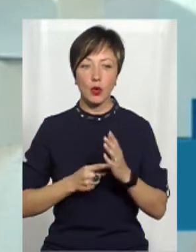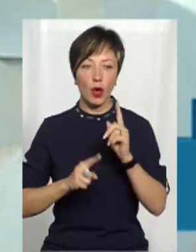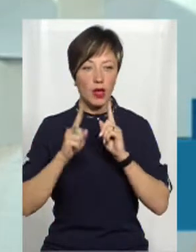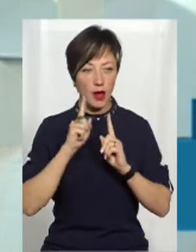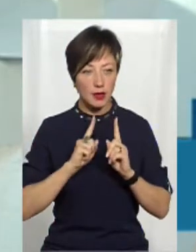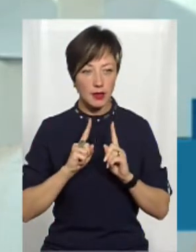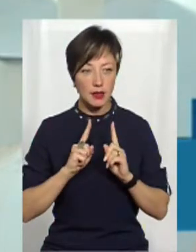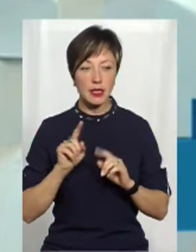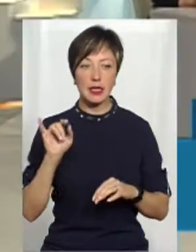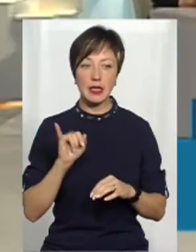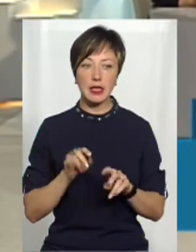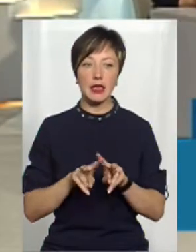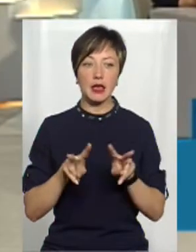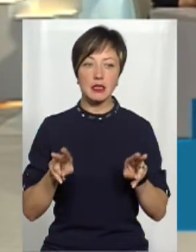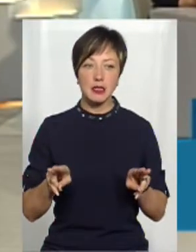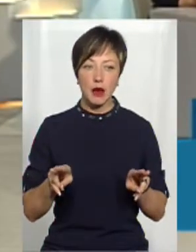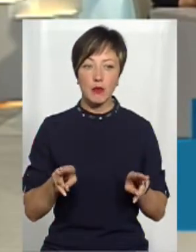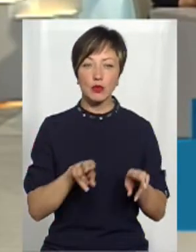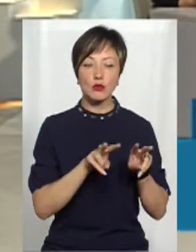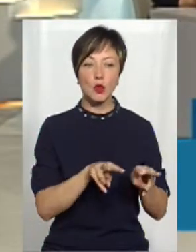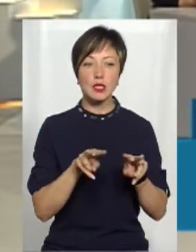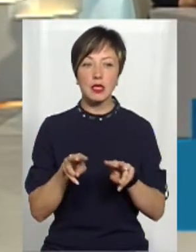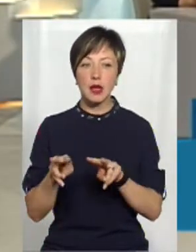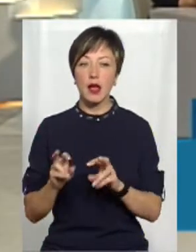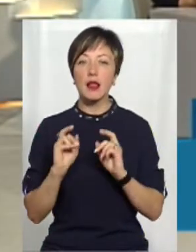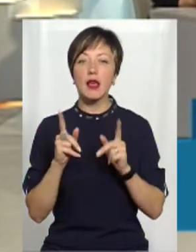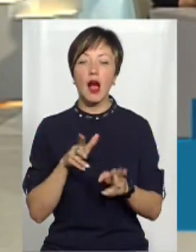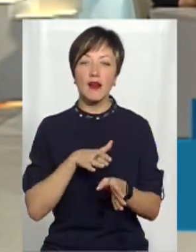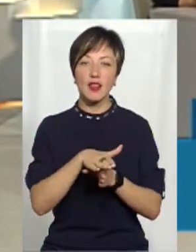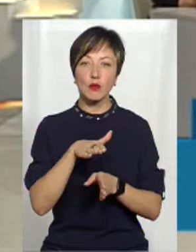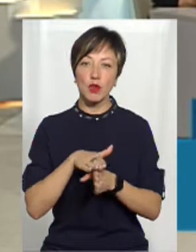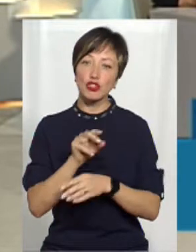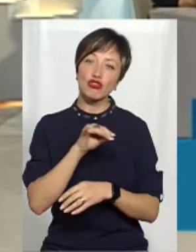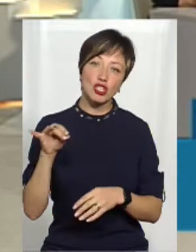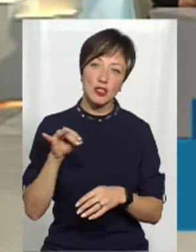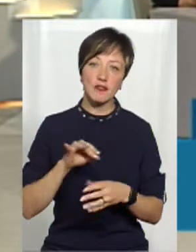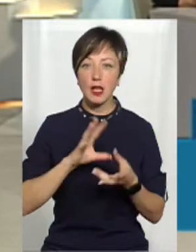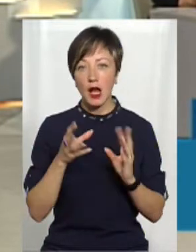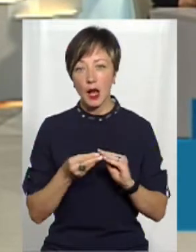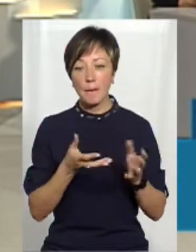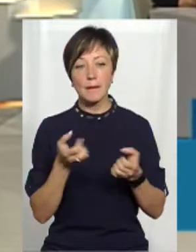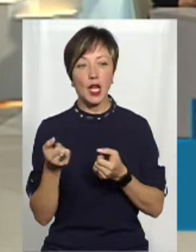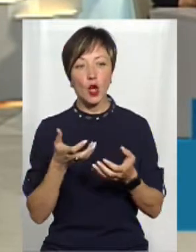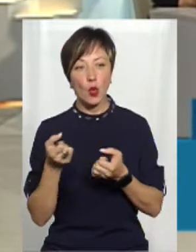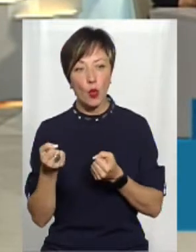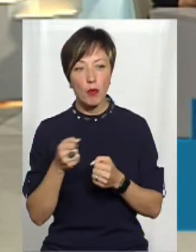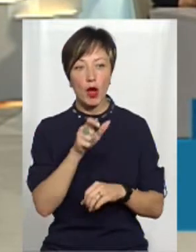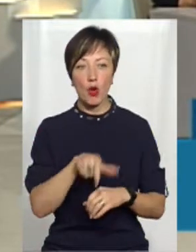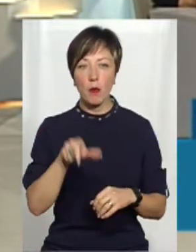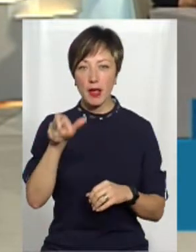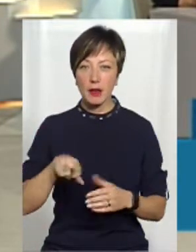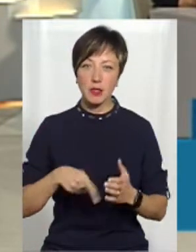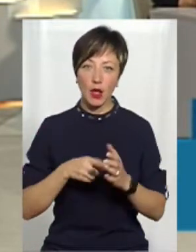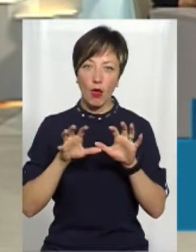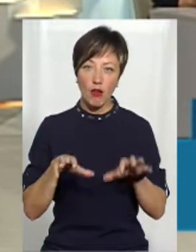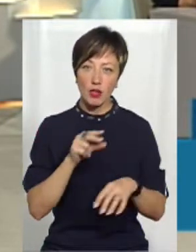ради. І так само спостерігали за тим, як відбуваються, чи відбуваються взагалі прийоми громадян, от міський